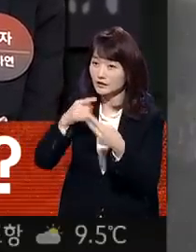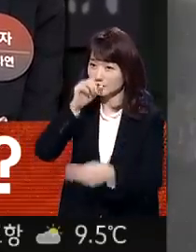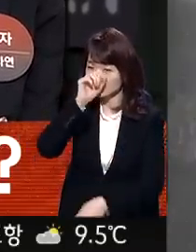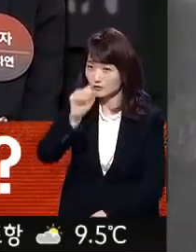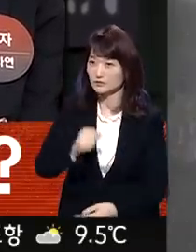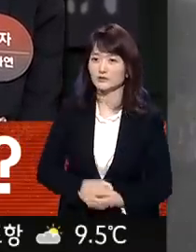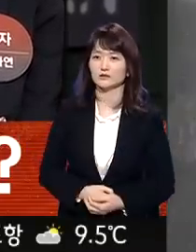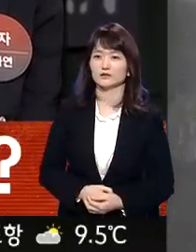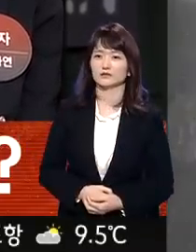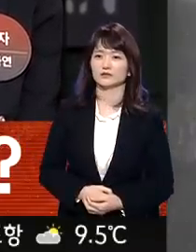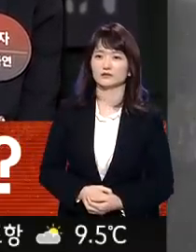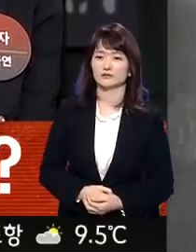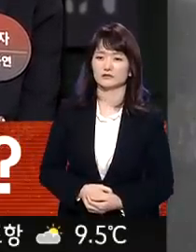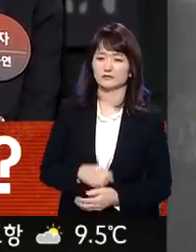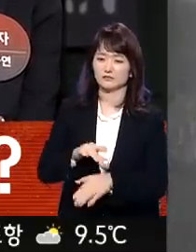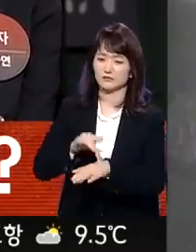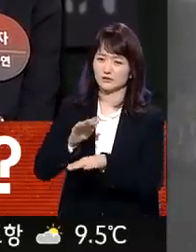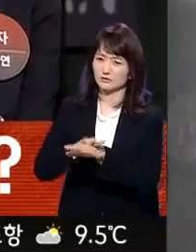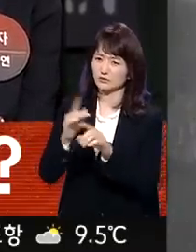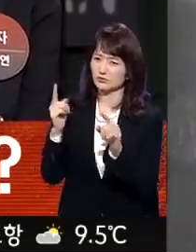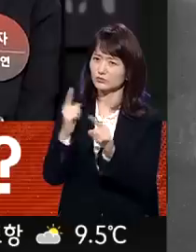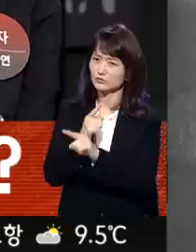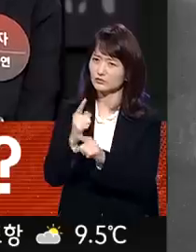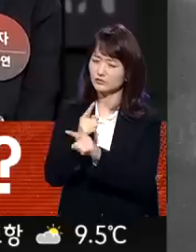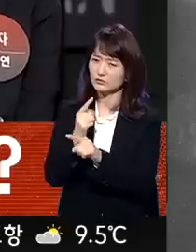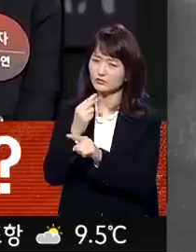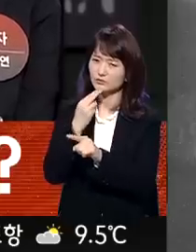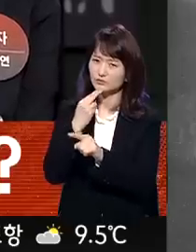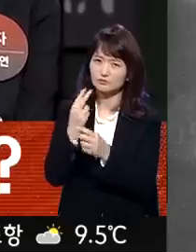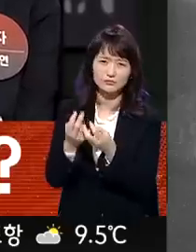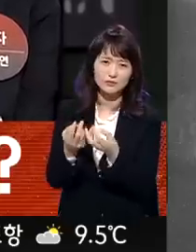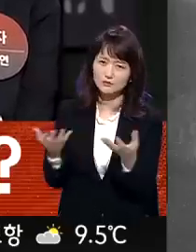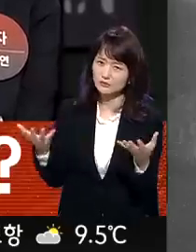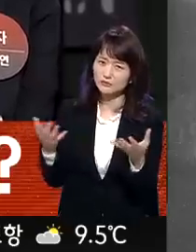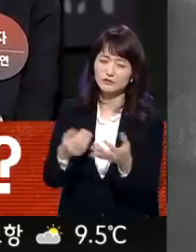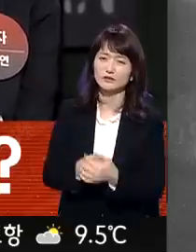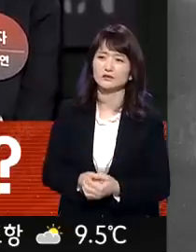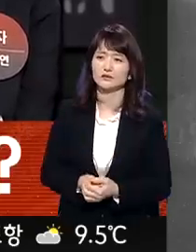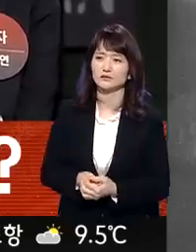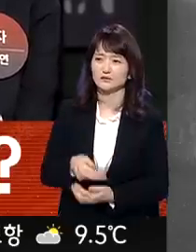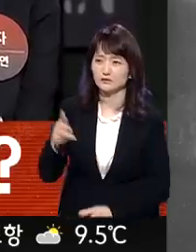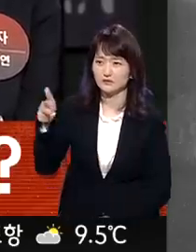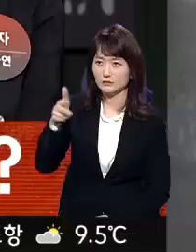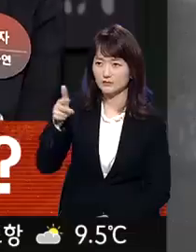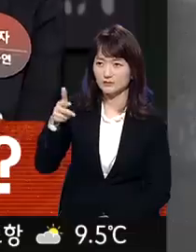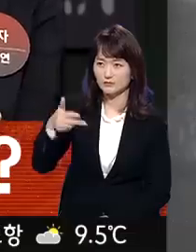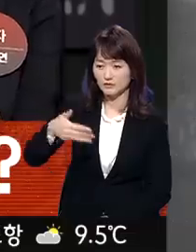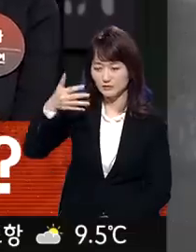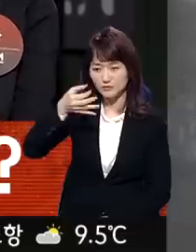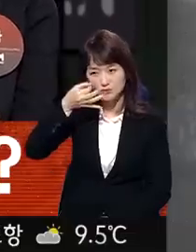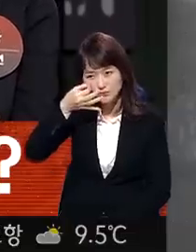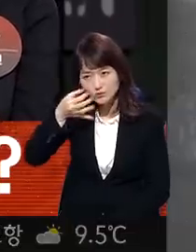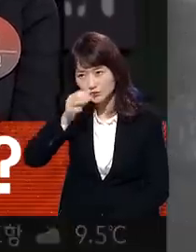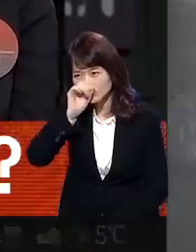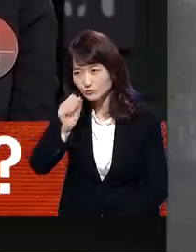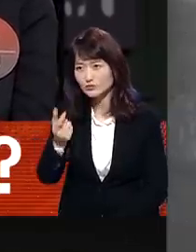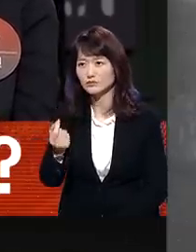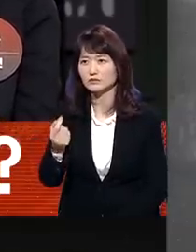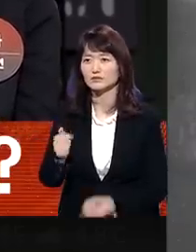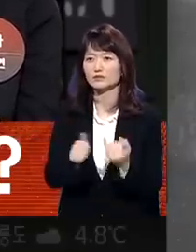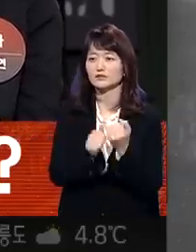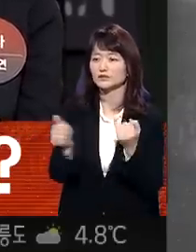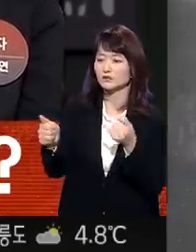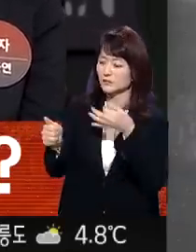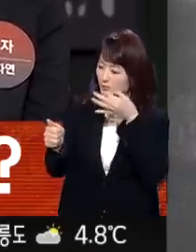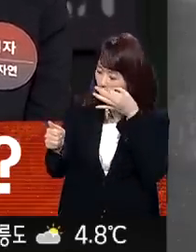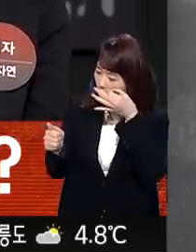아, 이거 그래도 막 못 고치면 할 뭐 방법은 없지만. 아무튼 일단 보여주는 건 좋은 방법인 것 같아요. 그죠? 네, 좋은 방법인데 이 남편은 이미